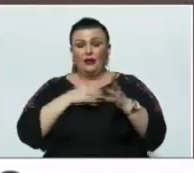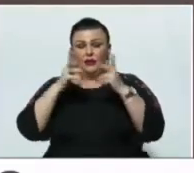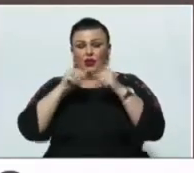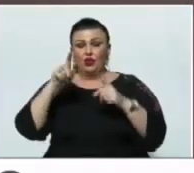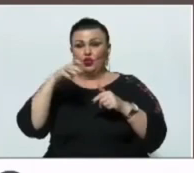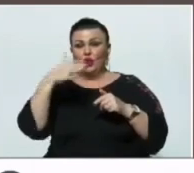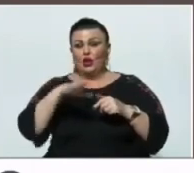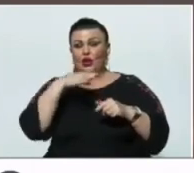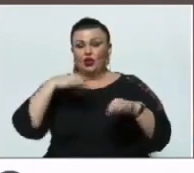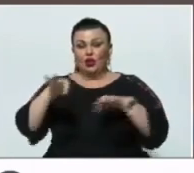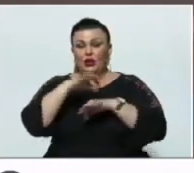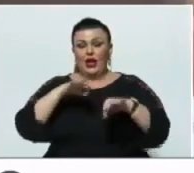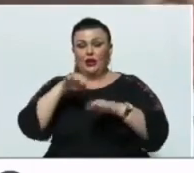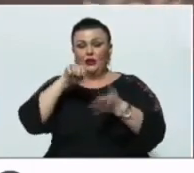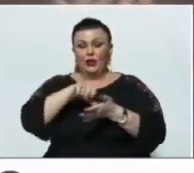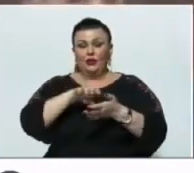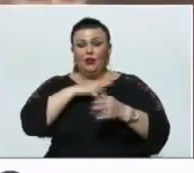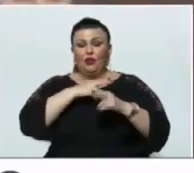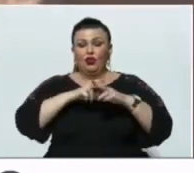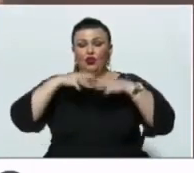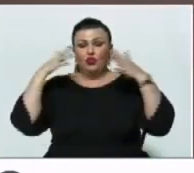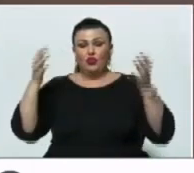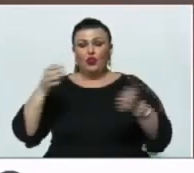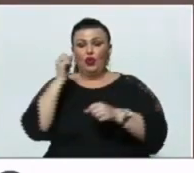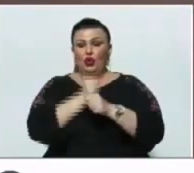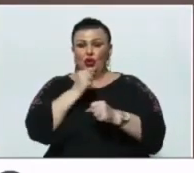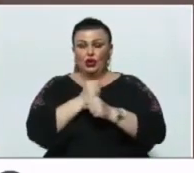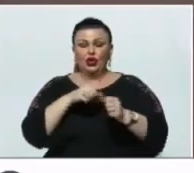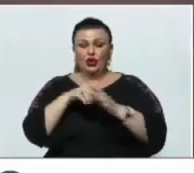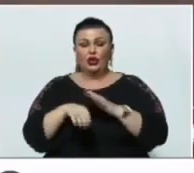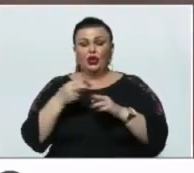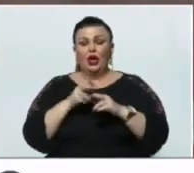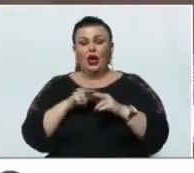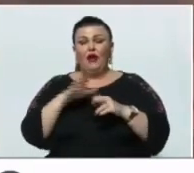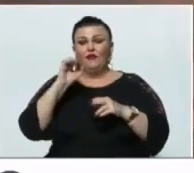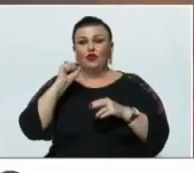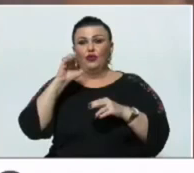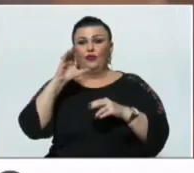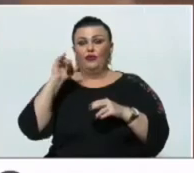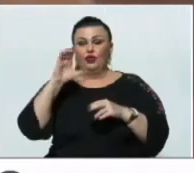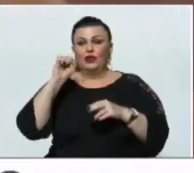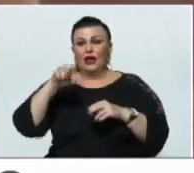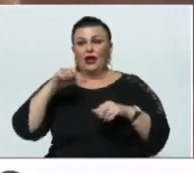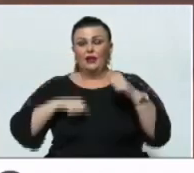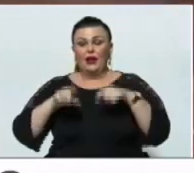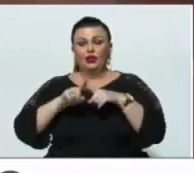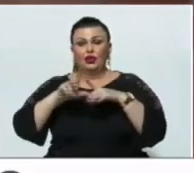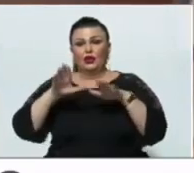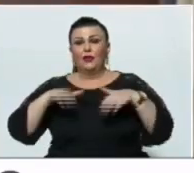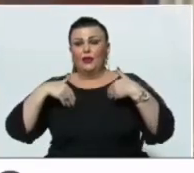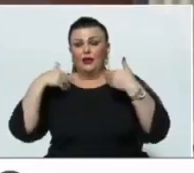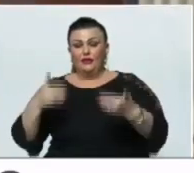150-dən çox layihə və tədbir keçirilmişdir. Bu böyük nailiyyətdir bir ictimai birlik üçün. Və Vüsal müəllim, təbii ki, sizə də təşəkkür edirik. Bu nailiyyətin